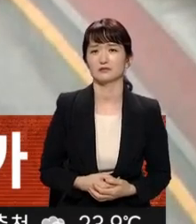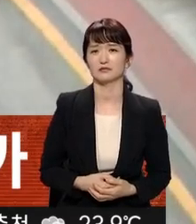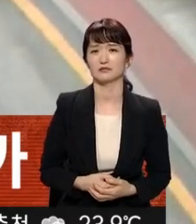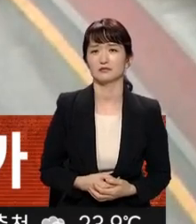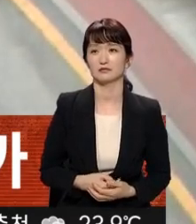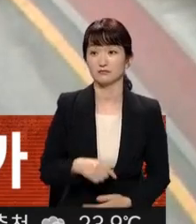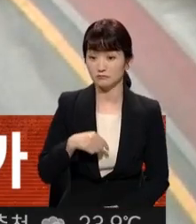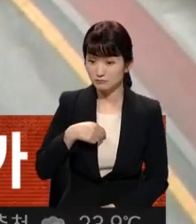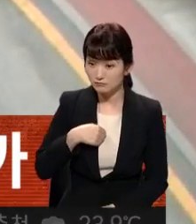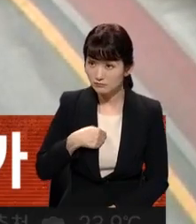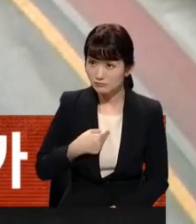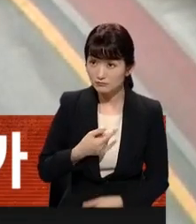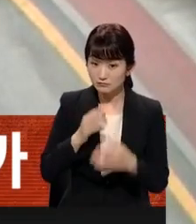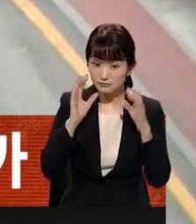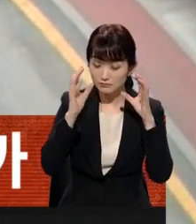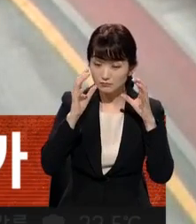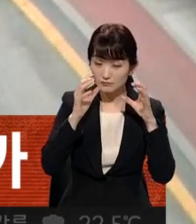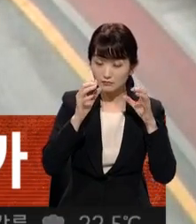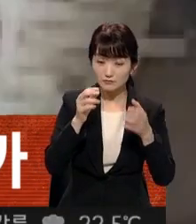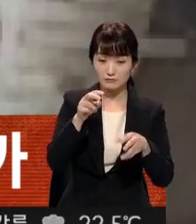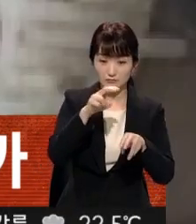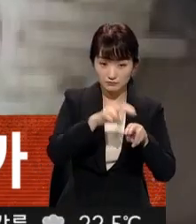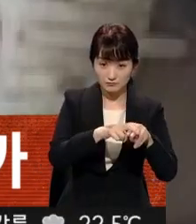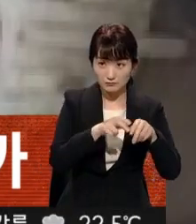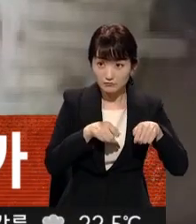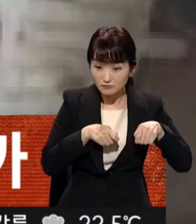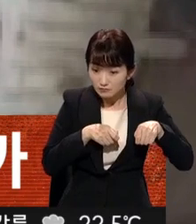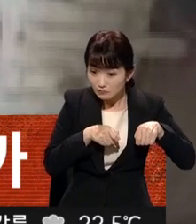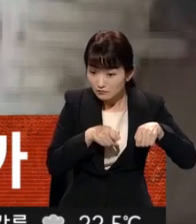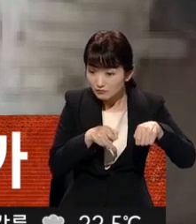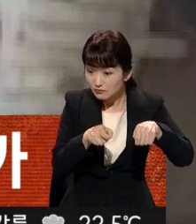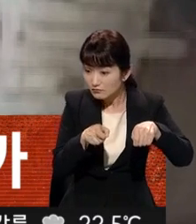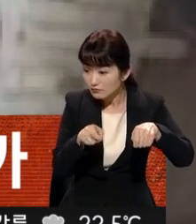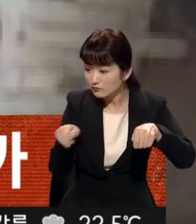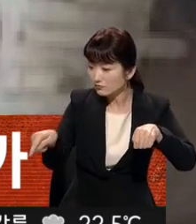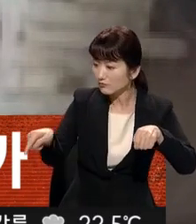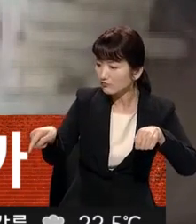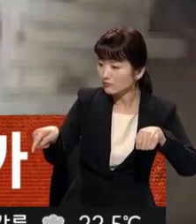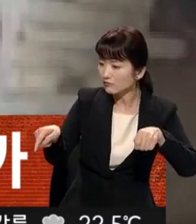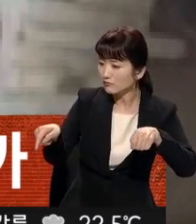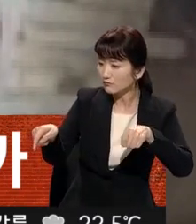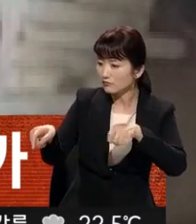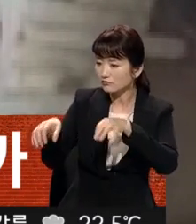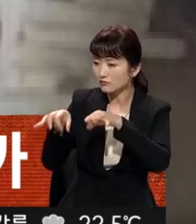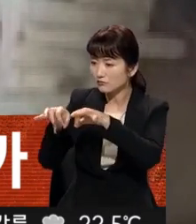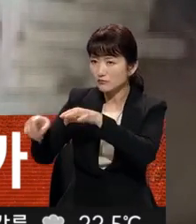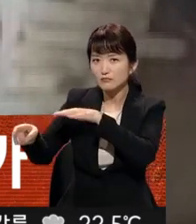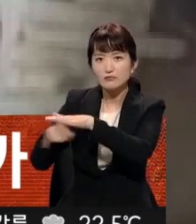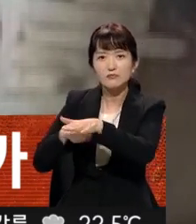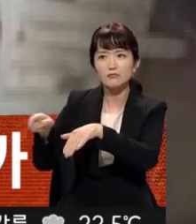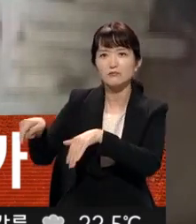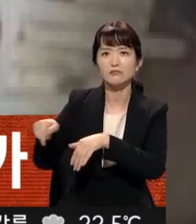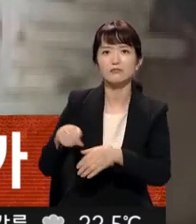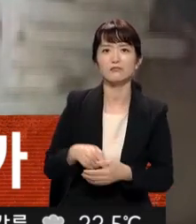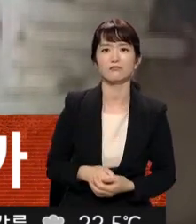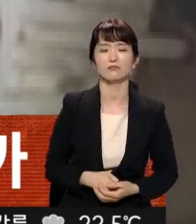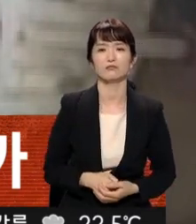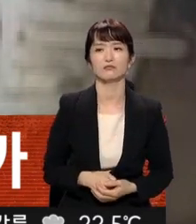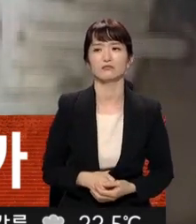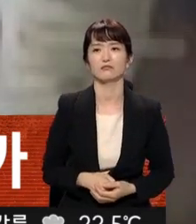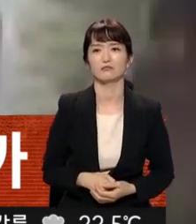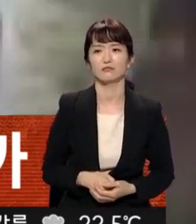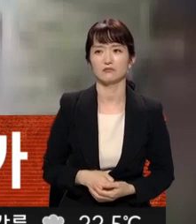자기 아이를 데려가고 있네요. 그럼 자기 아이 앞에서 저렇게 절도를 했다라는 얘기인데, 아, 그러나 이제